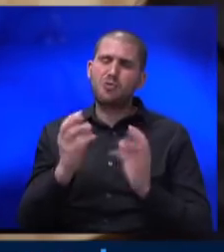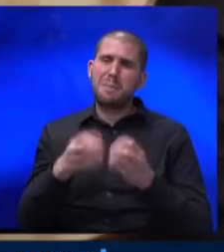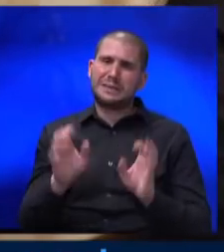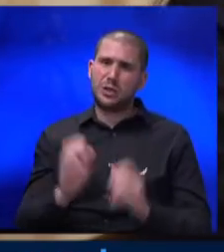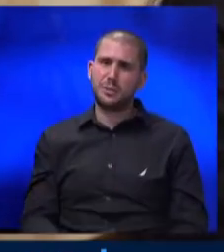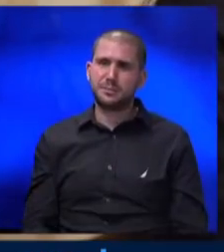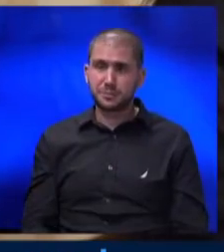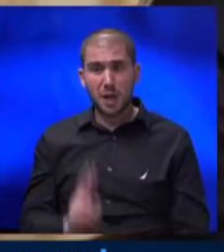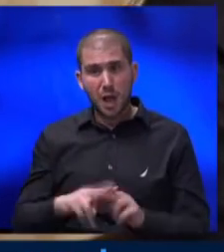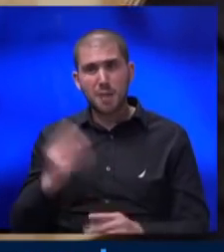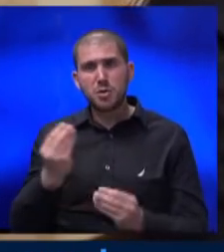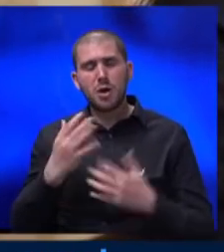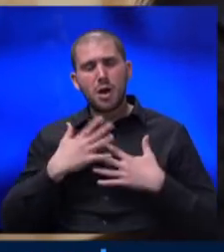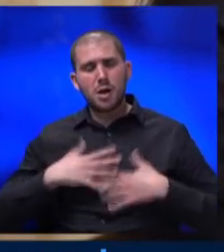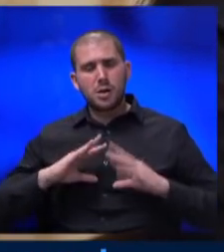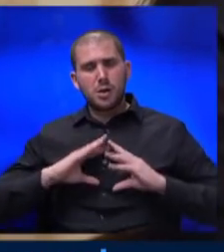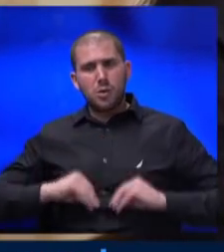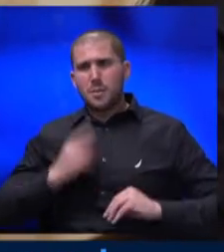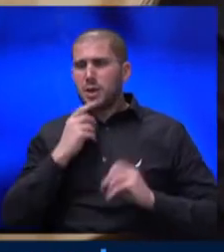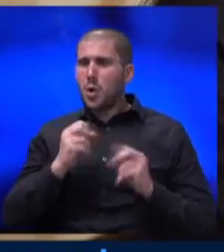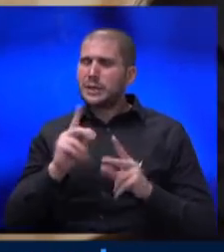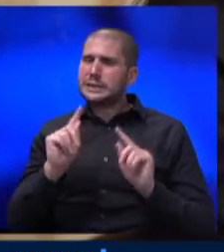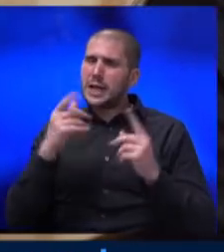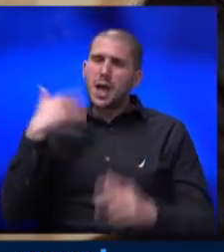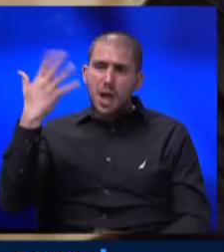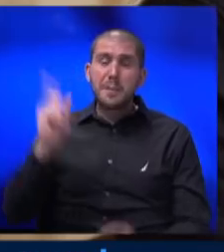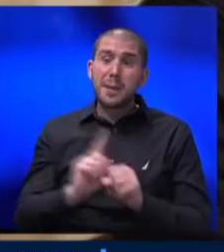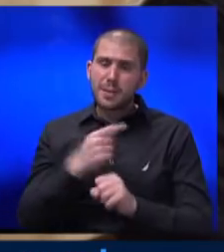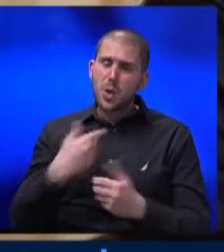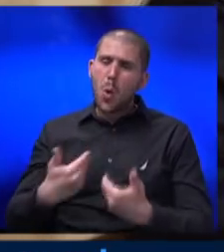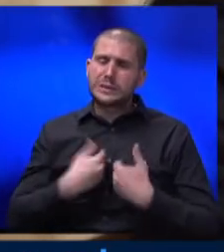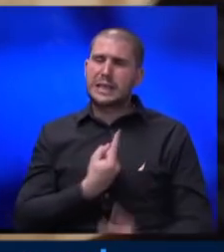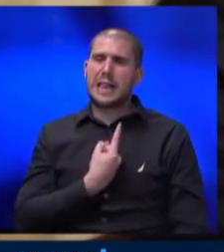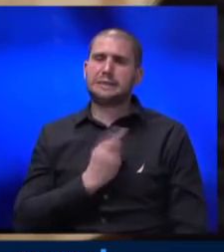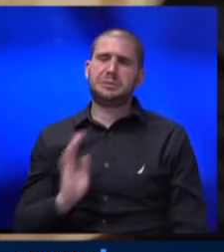ואז פתאום משהו נרגע ומשתחרר ואומר, אוקיי, זה יגיע כשזה יגיע, ובינתיים אני אעזור לעצמי